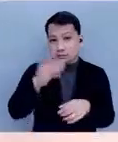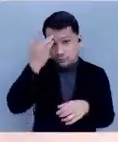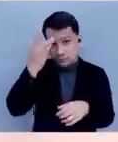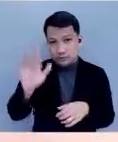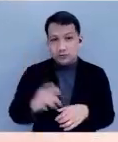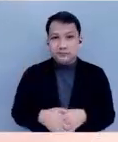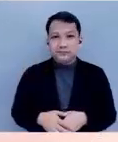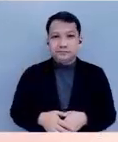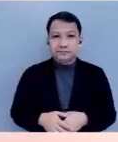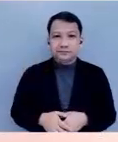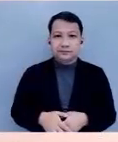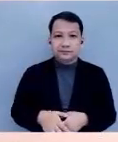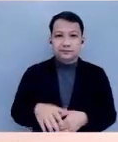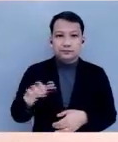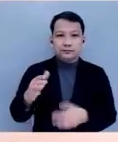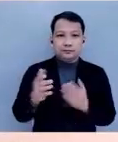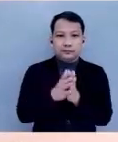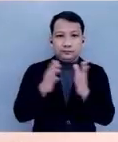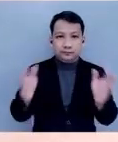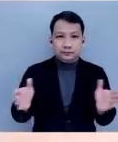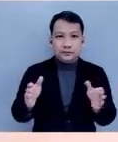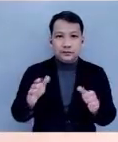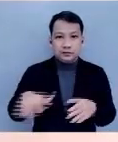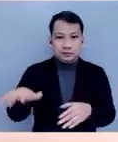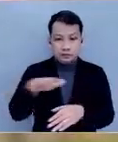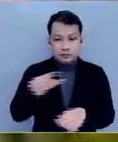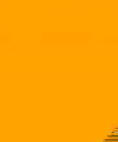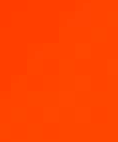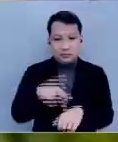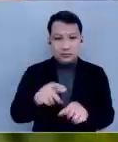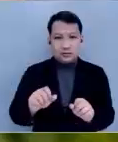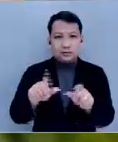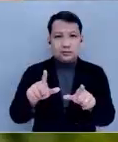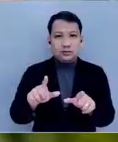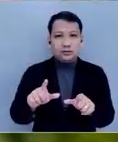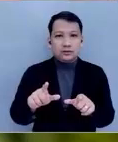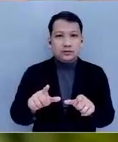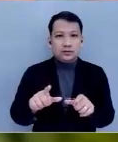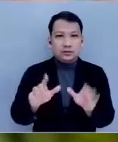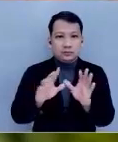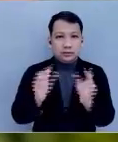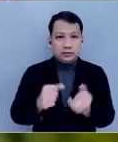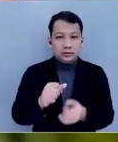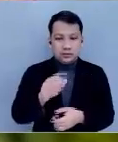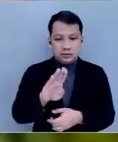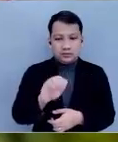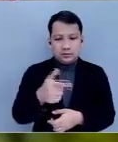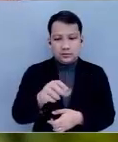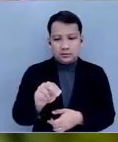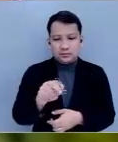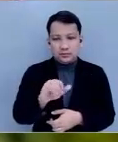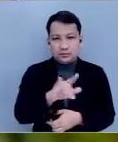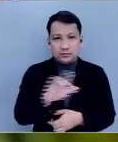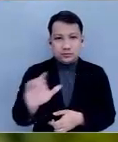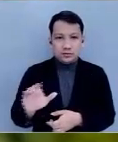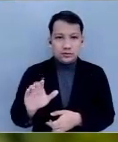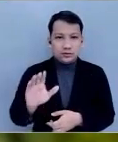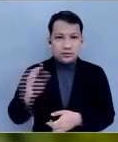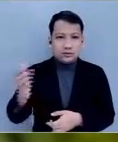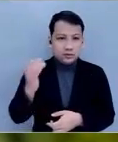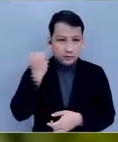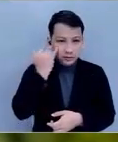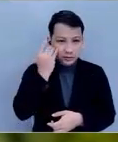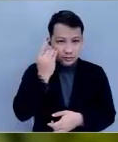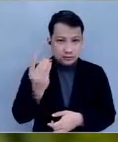Kamusta natin na lagay sa pinakamalaking barangay sa bansa? Live mula sa Barangay Bagong Silang sa Caloocan, nasa frontline ng balitang yan, si Jenny